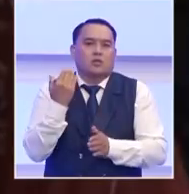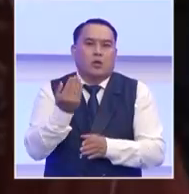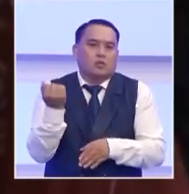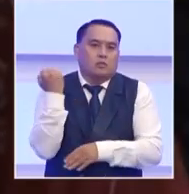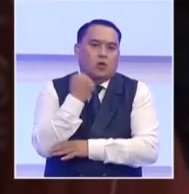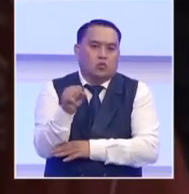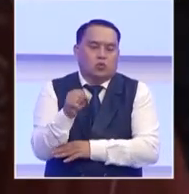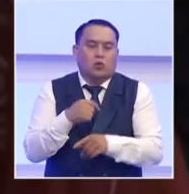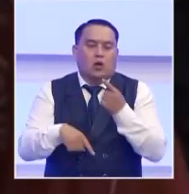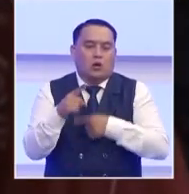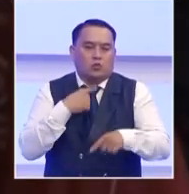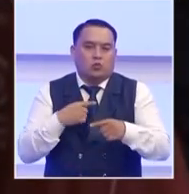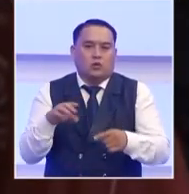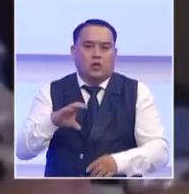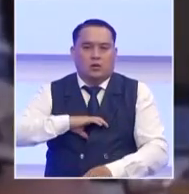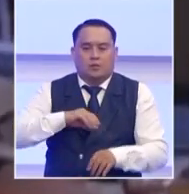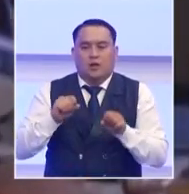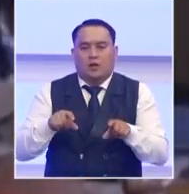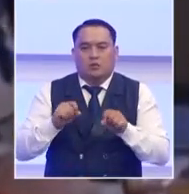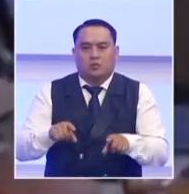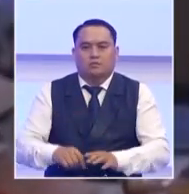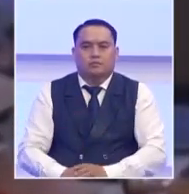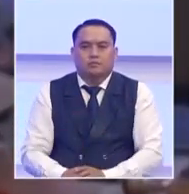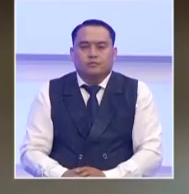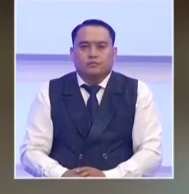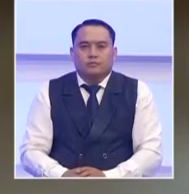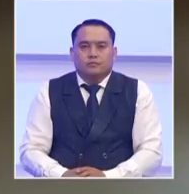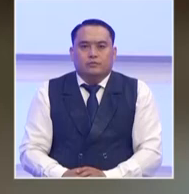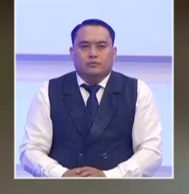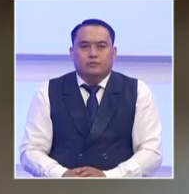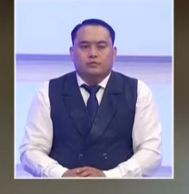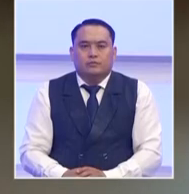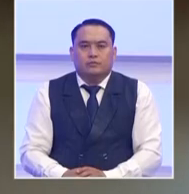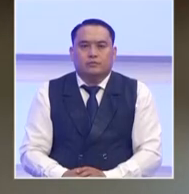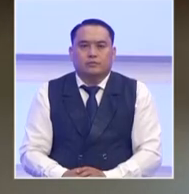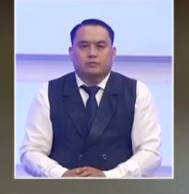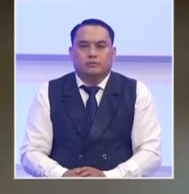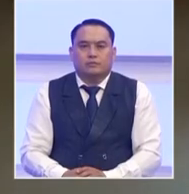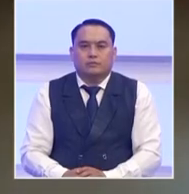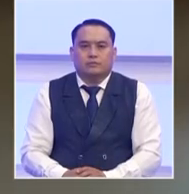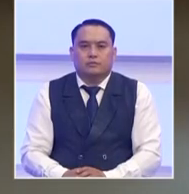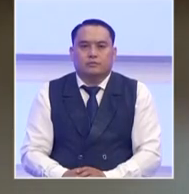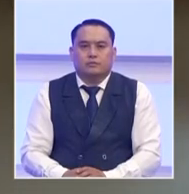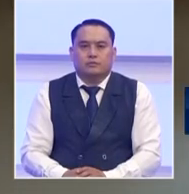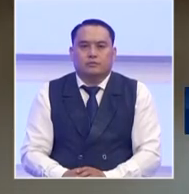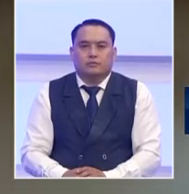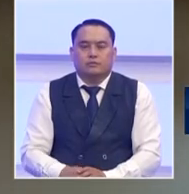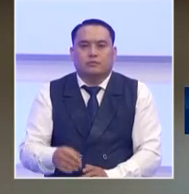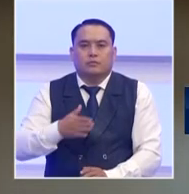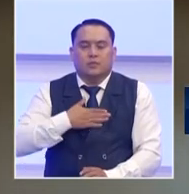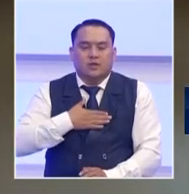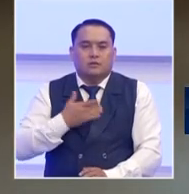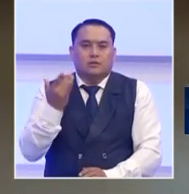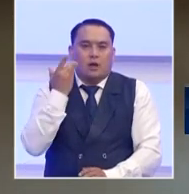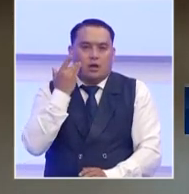Басты мақсат ол жақтан да алтын медальмен оралу. Біз әрқашанда спортсмендер жақсы